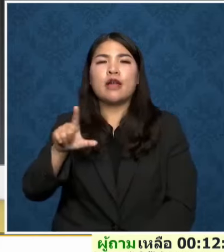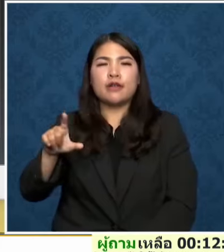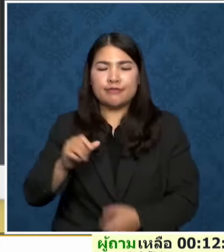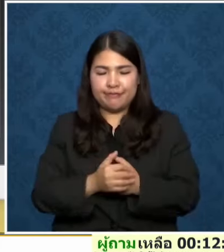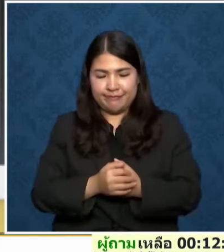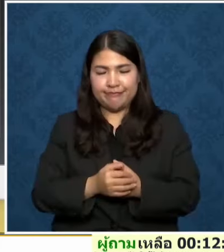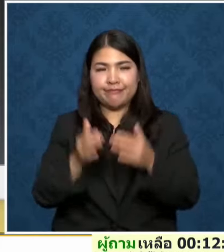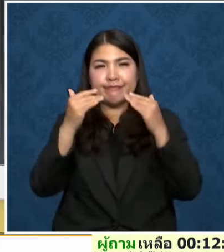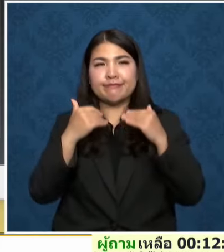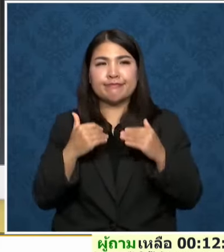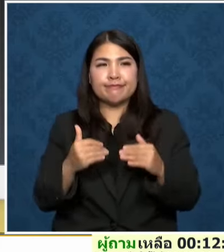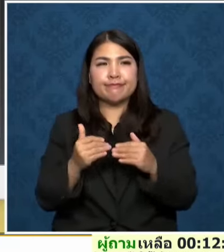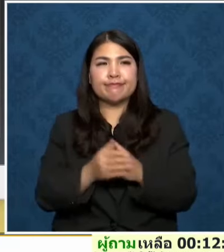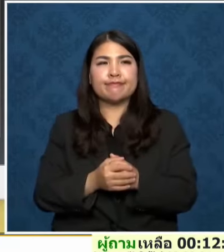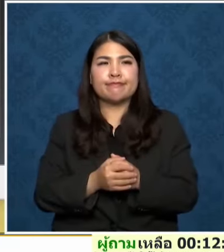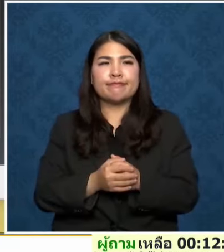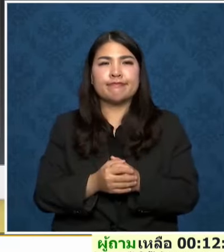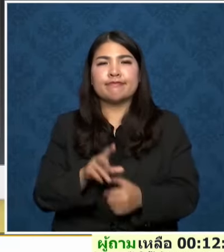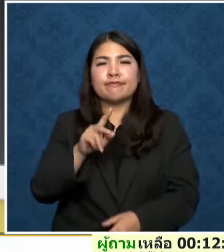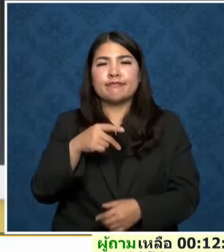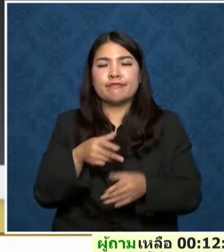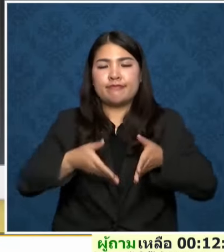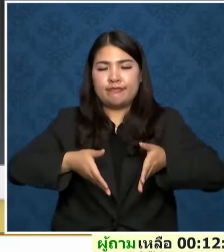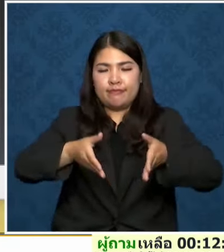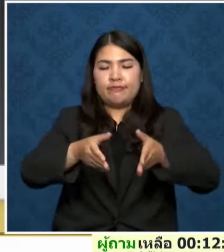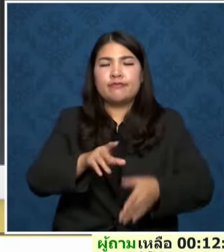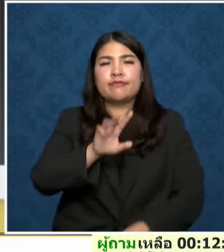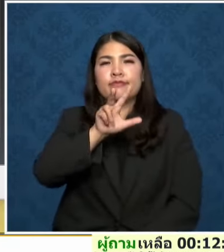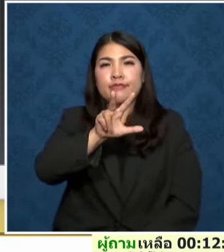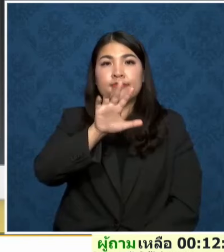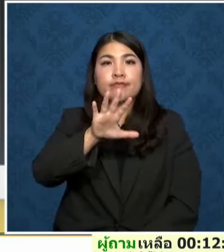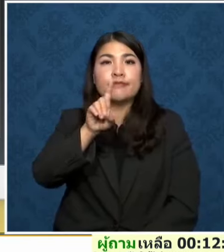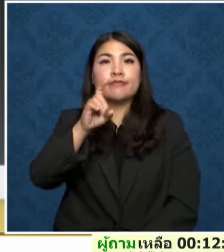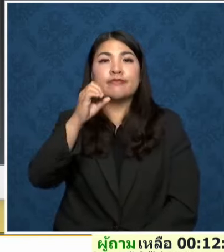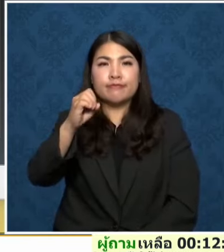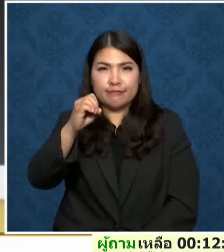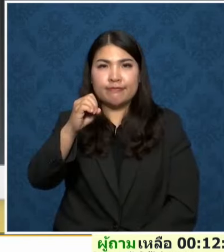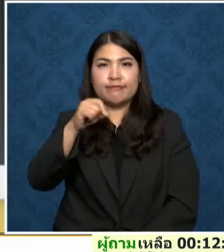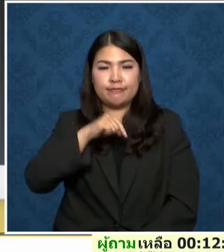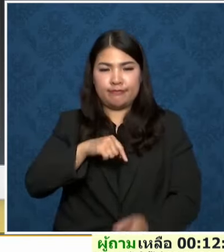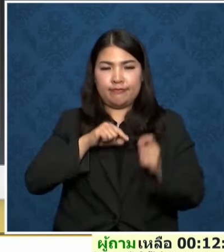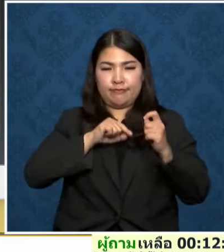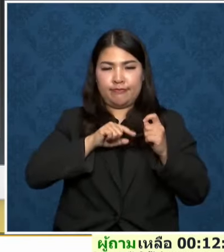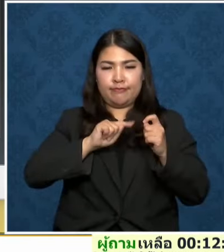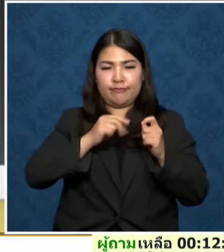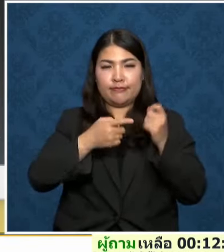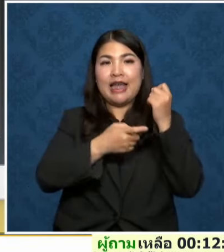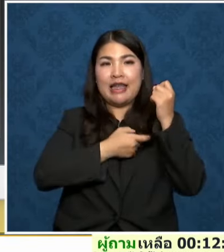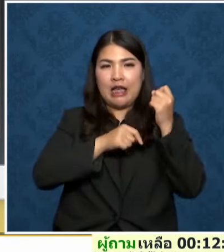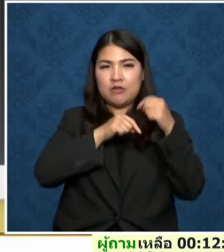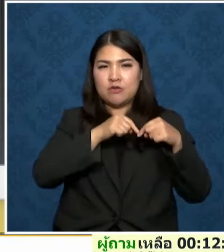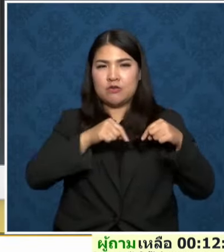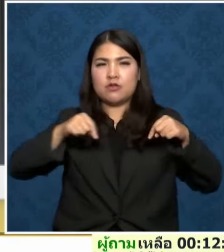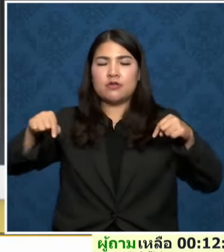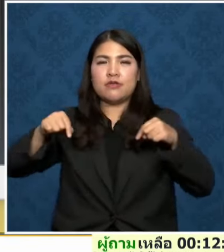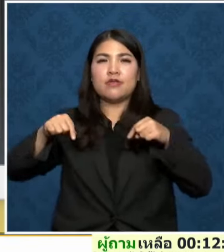ต่มาก็กลบเซ้นทางทรอ3510 ช่งที่เหลือจากอมเภอรท่ายางไปจนถเพชวริ